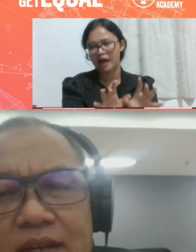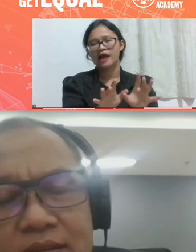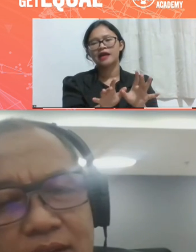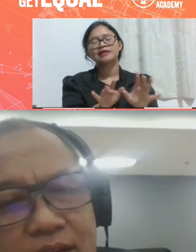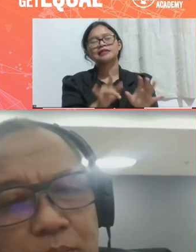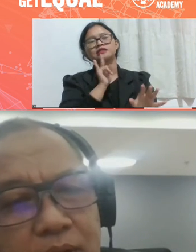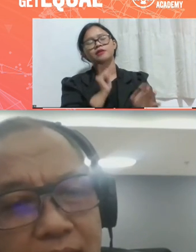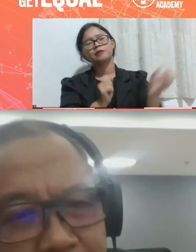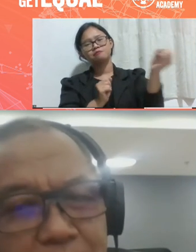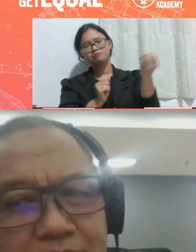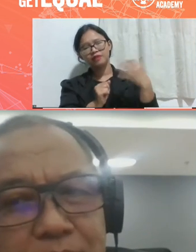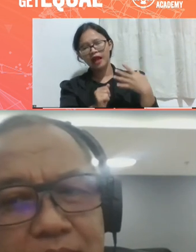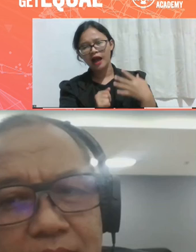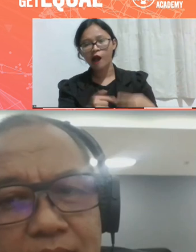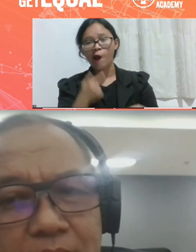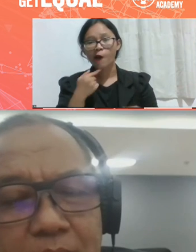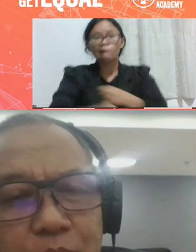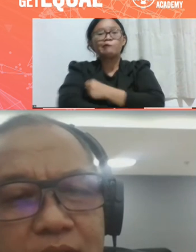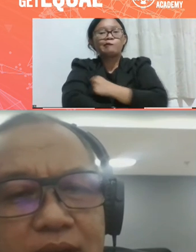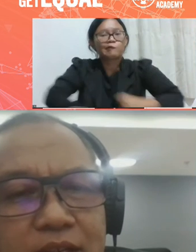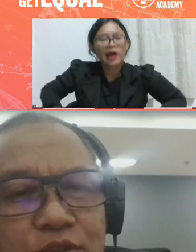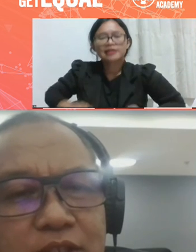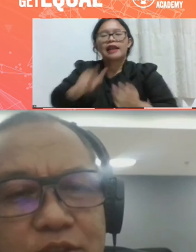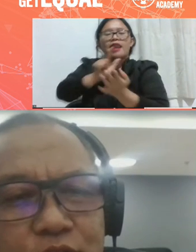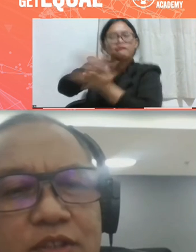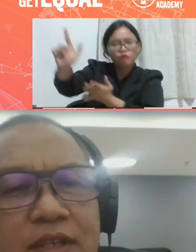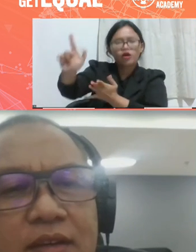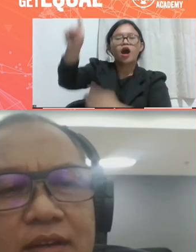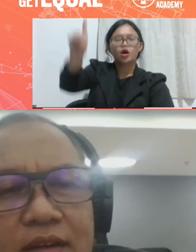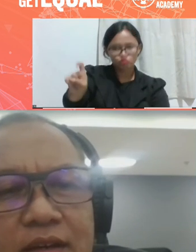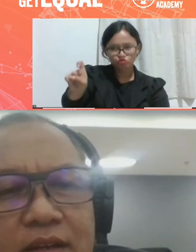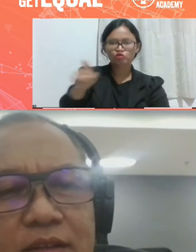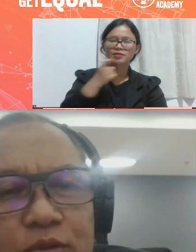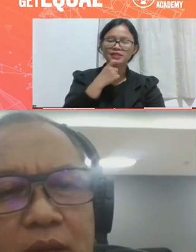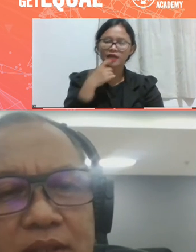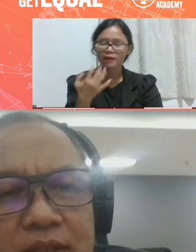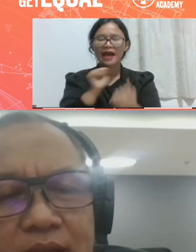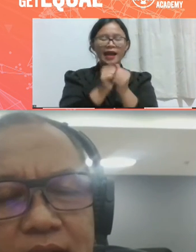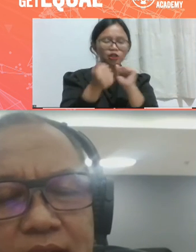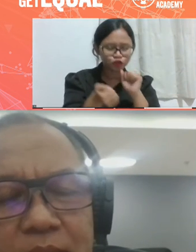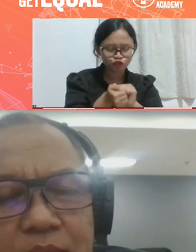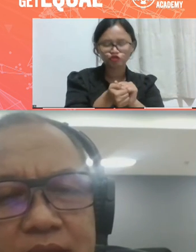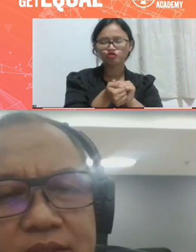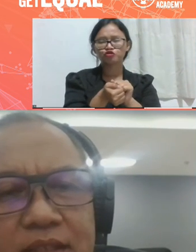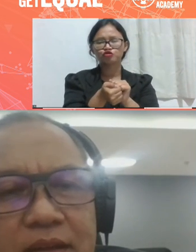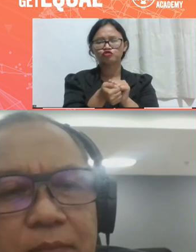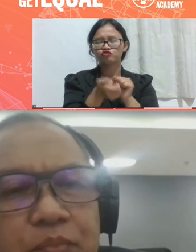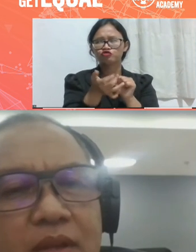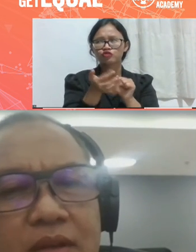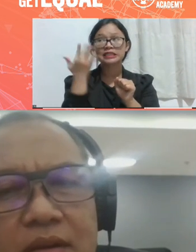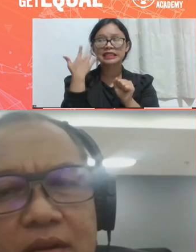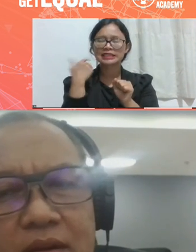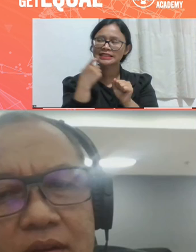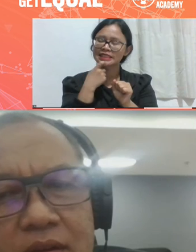menyinggung tentang agar berani melaporkan kasus-kasus terutama tentang kejahatan